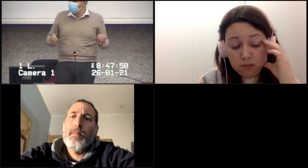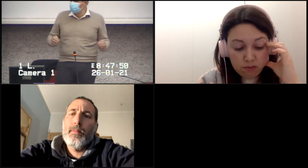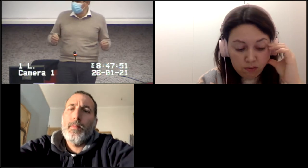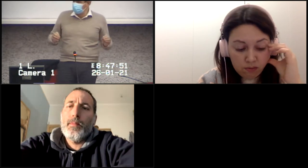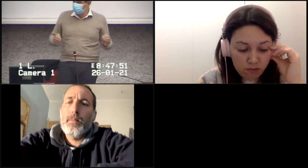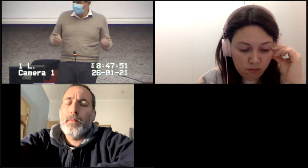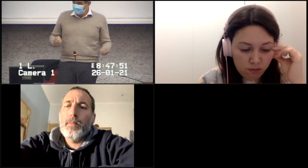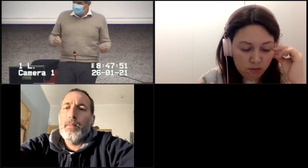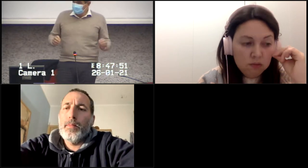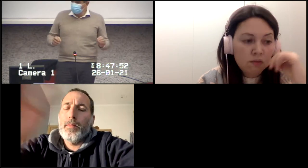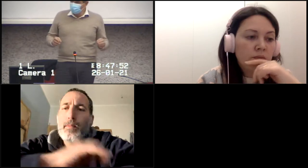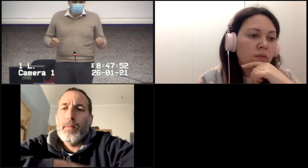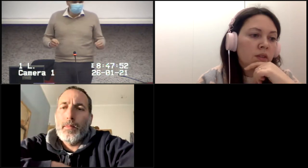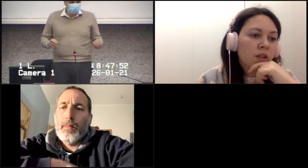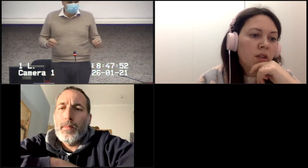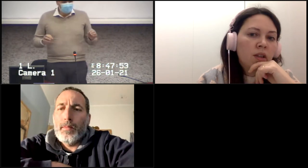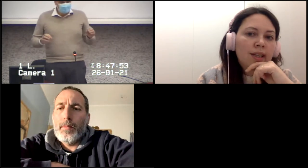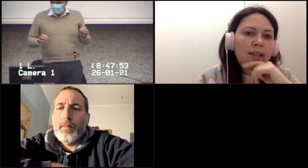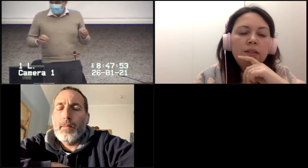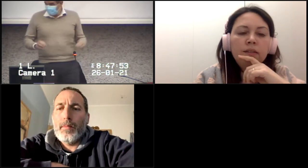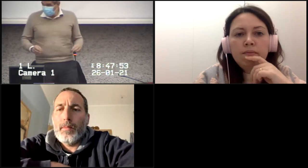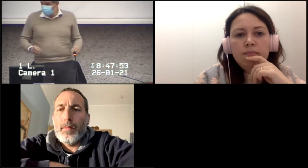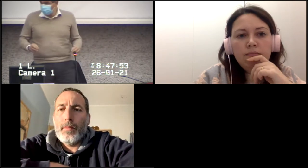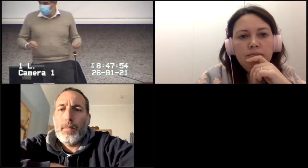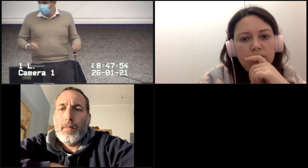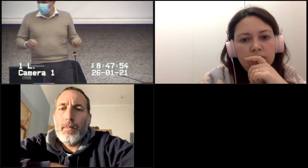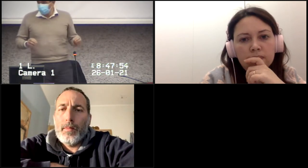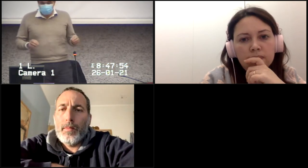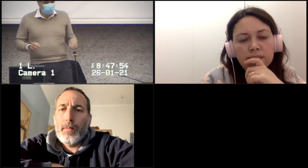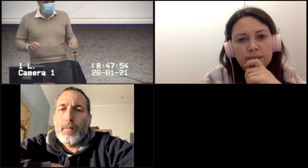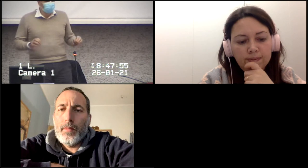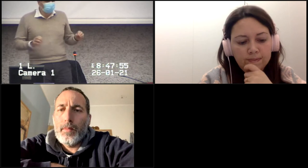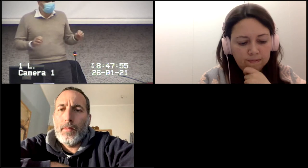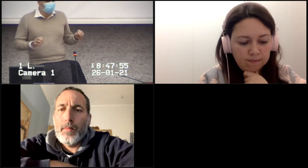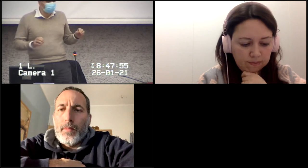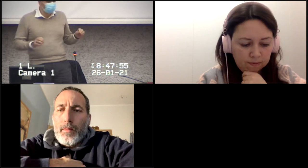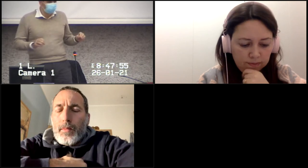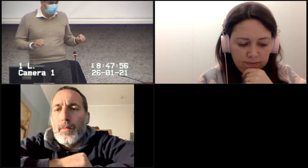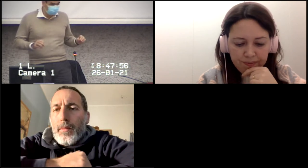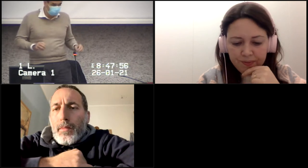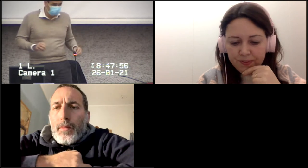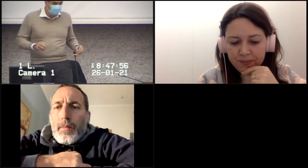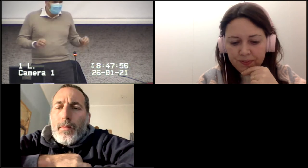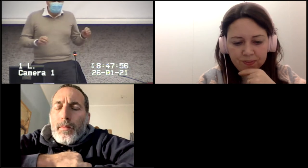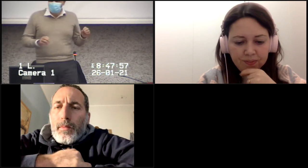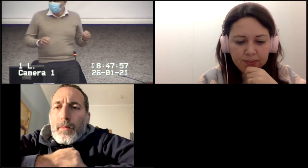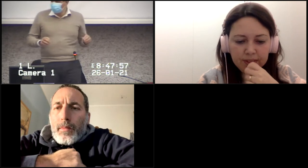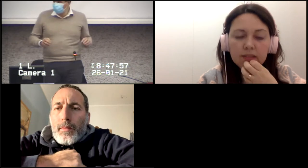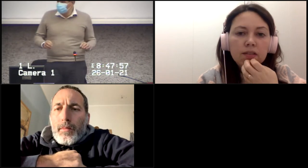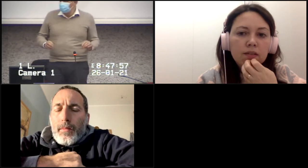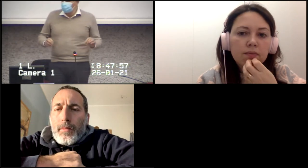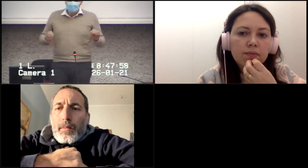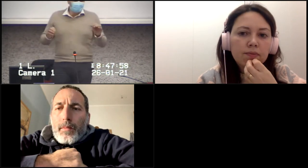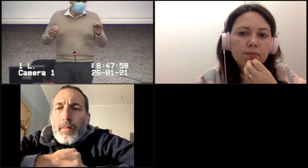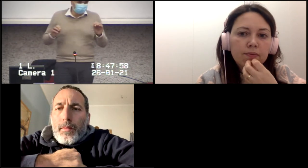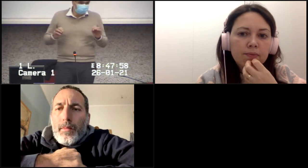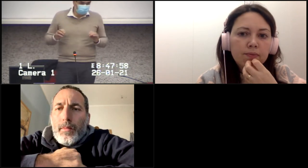Consiglio Comunale di luglio 2000. Eventi dove abbiamo individuato gli